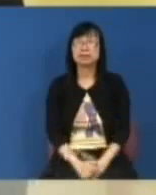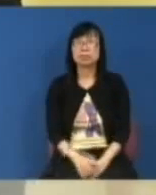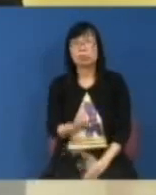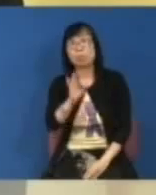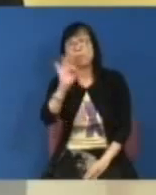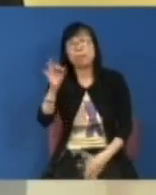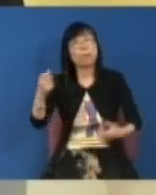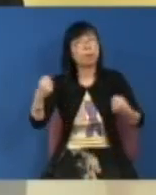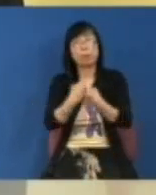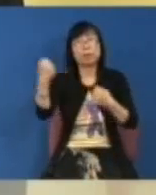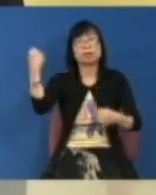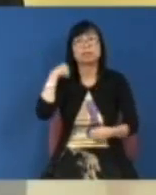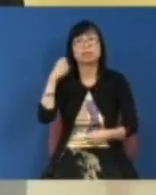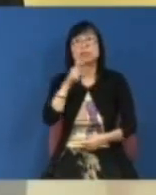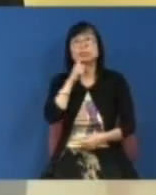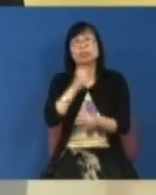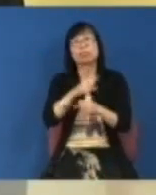做咧？